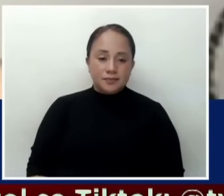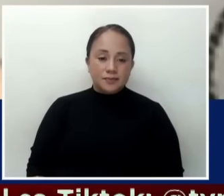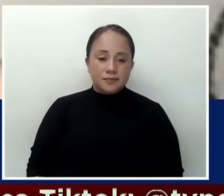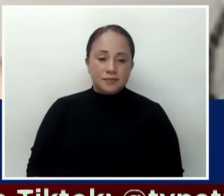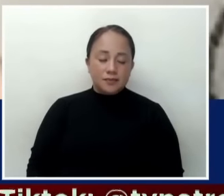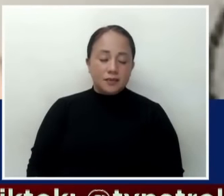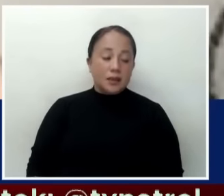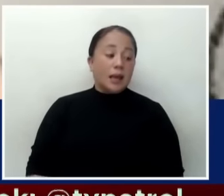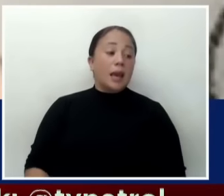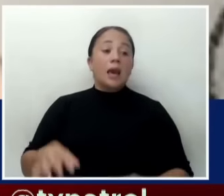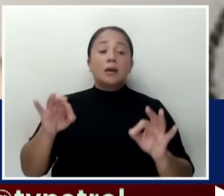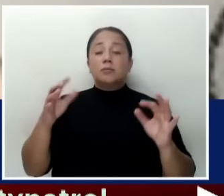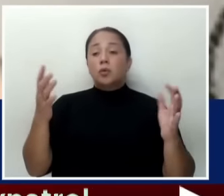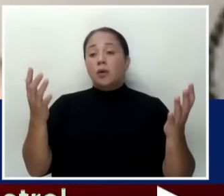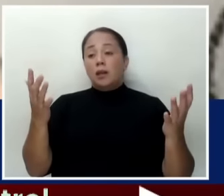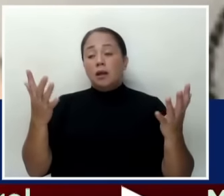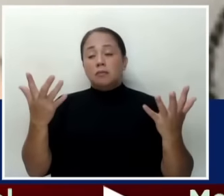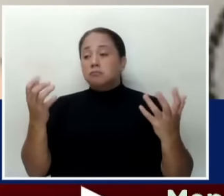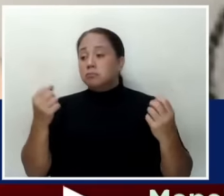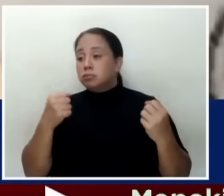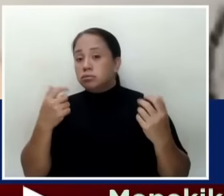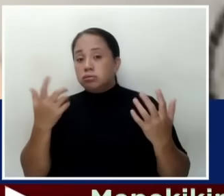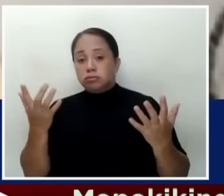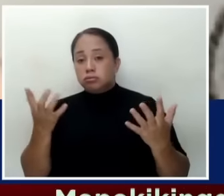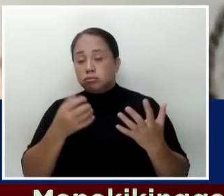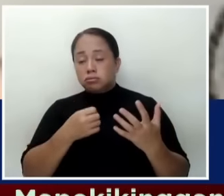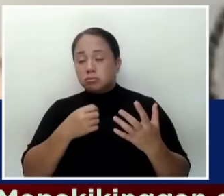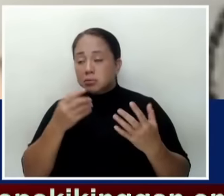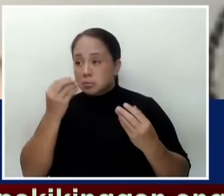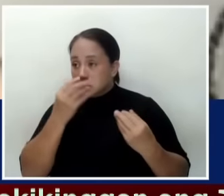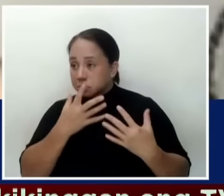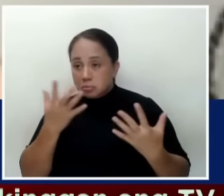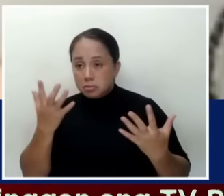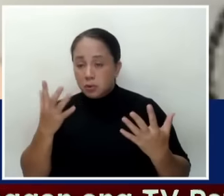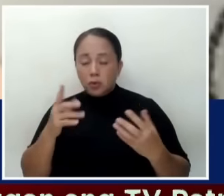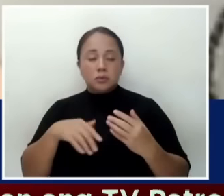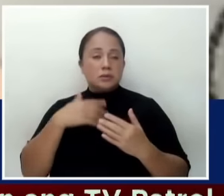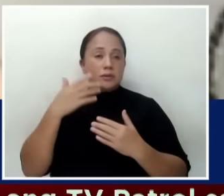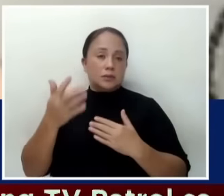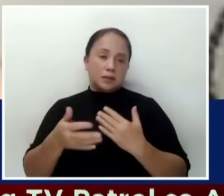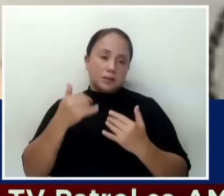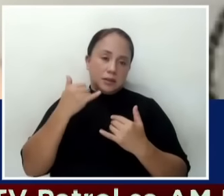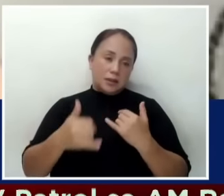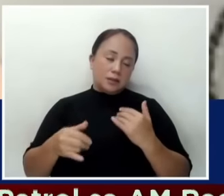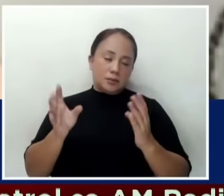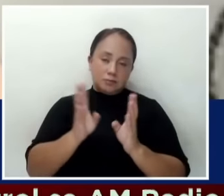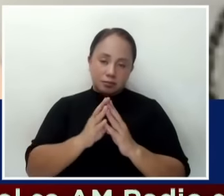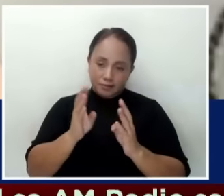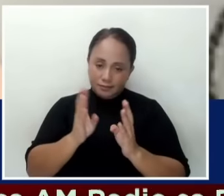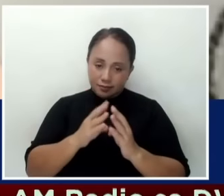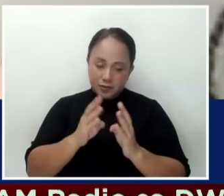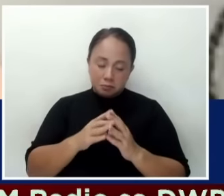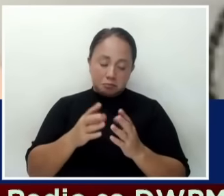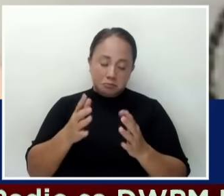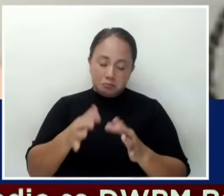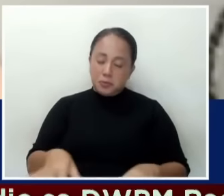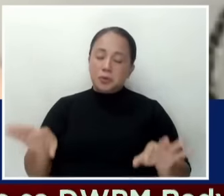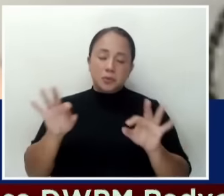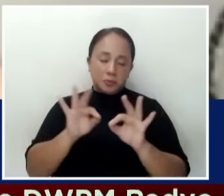Kung wala man tayong makuha kay Xie by the time of our next and last hearing, at least in a